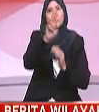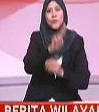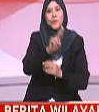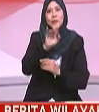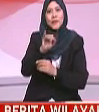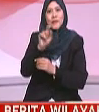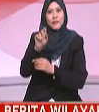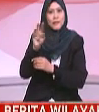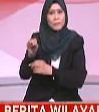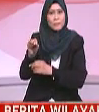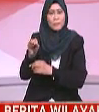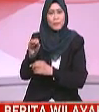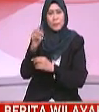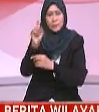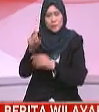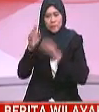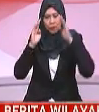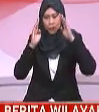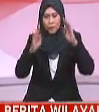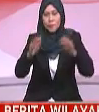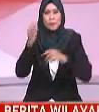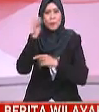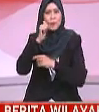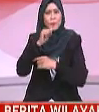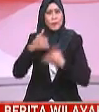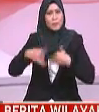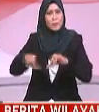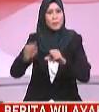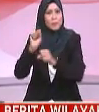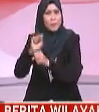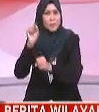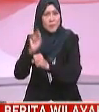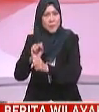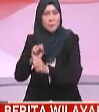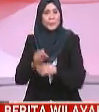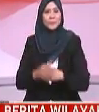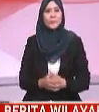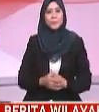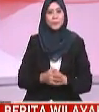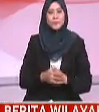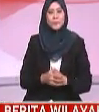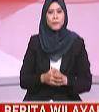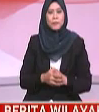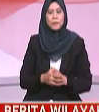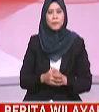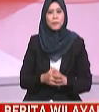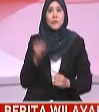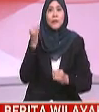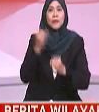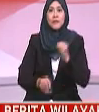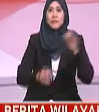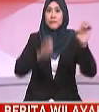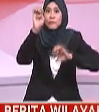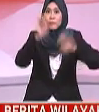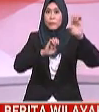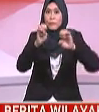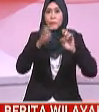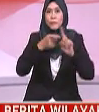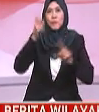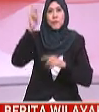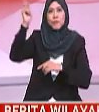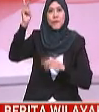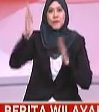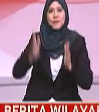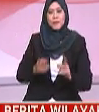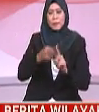Mara UiTM memfokuskan wanita yang masih bekerjaya. Dan akhirnya penilaian akan dibuat oleh profesor